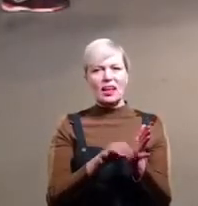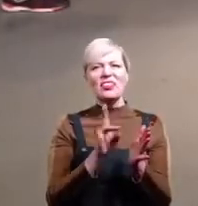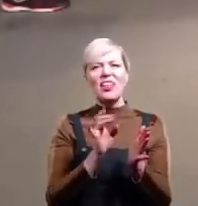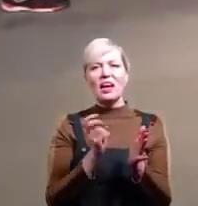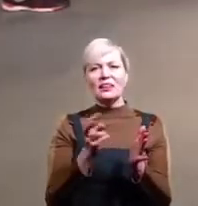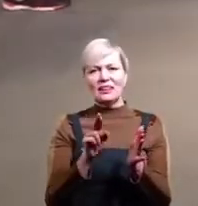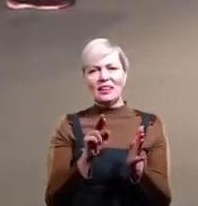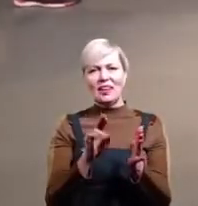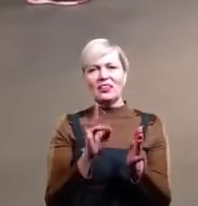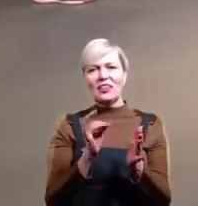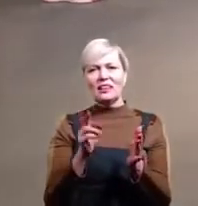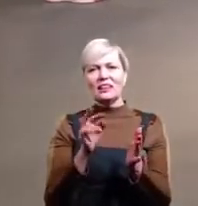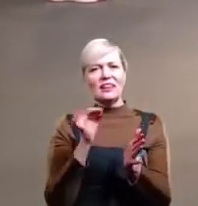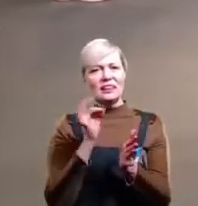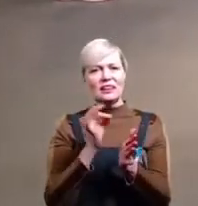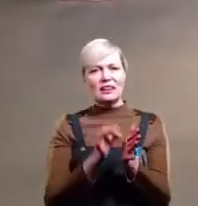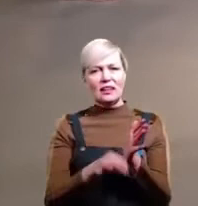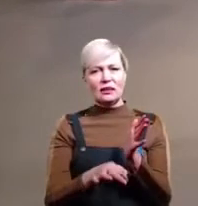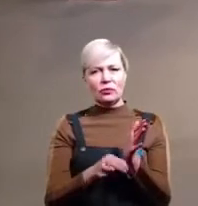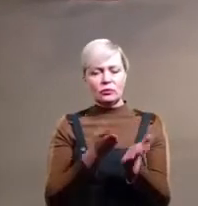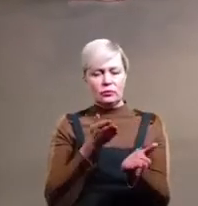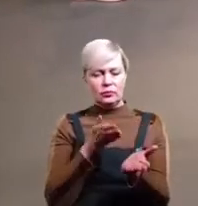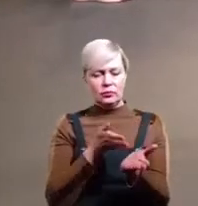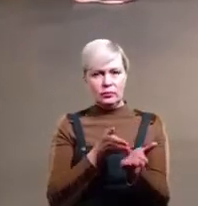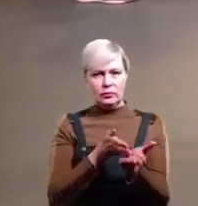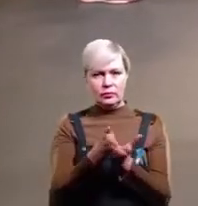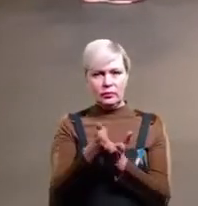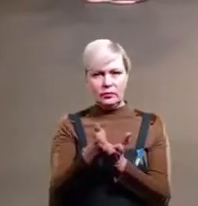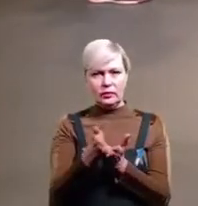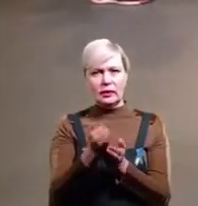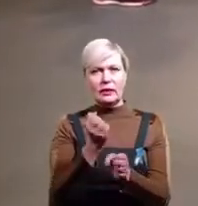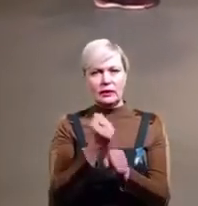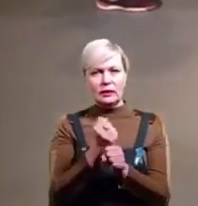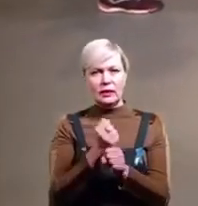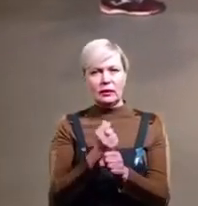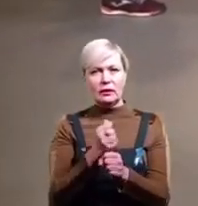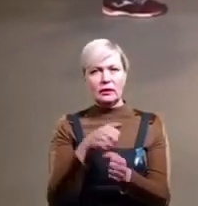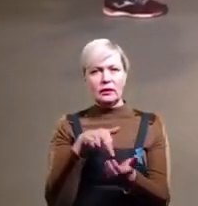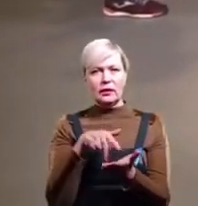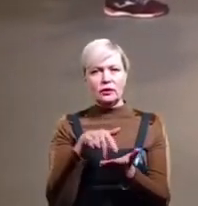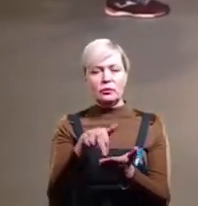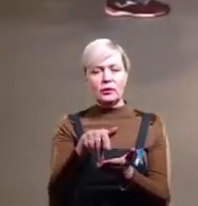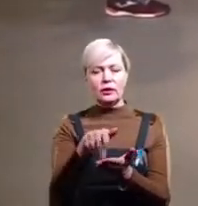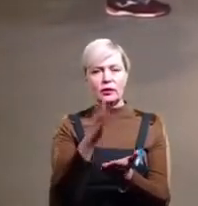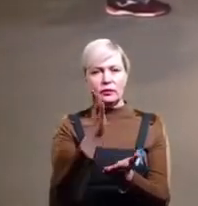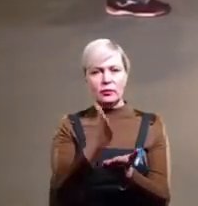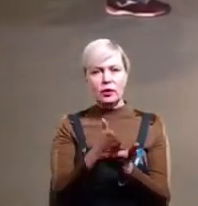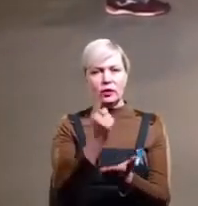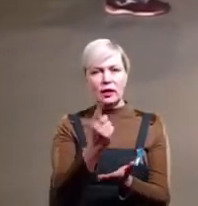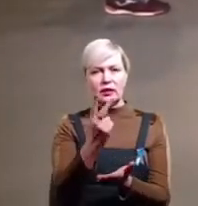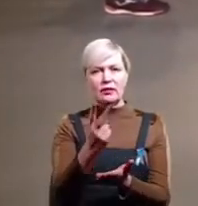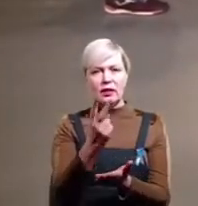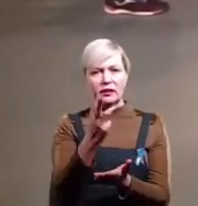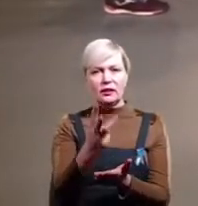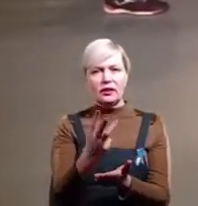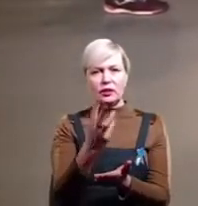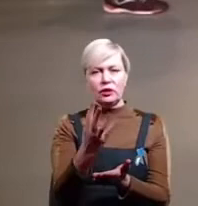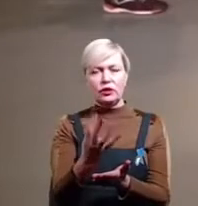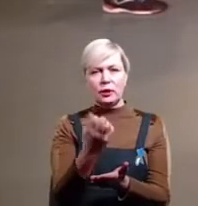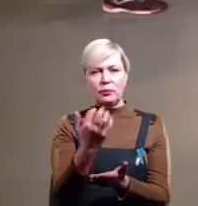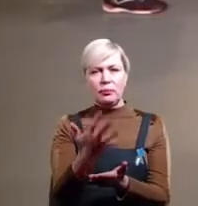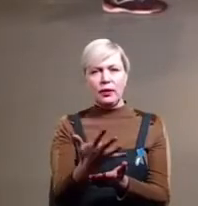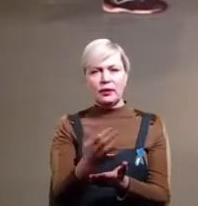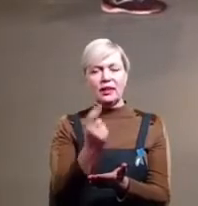Настя, сразу. То есть ты сделала, и вот сюда. Раз, два, три. Четыре, да. Раз, два,